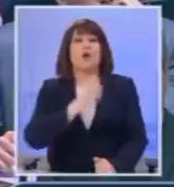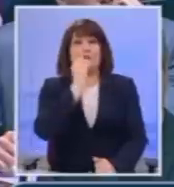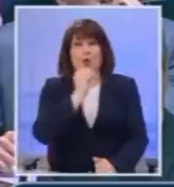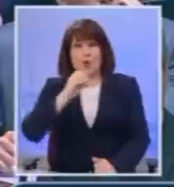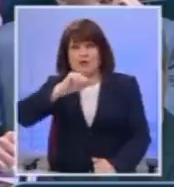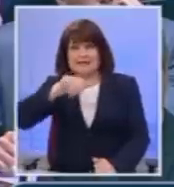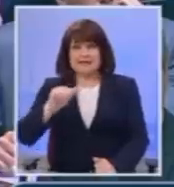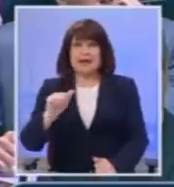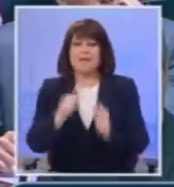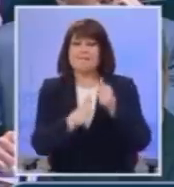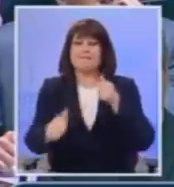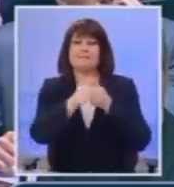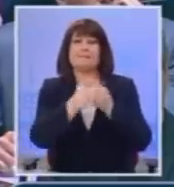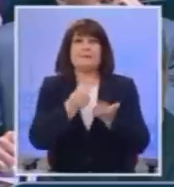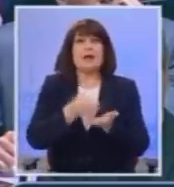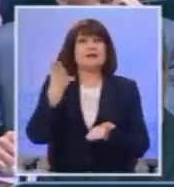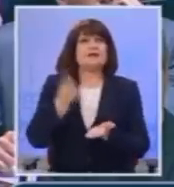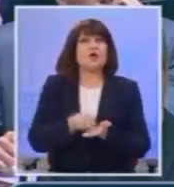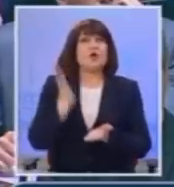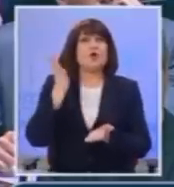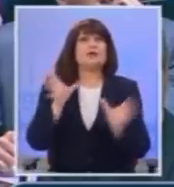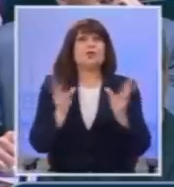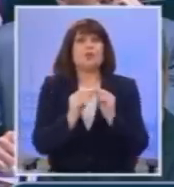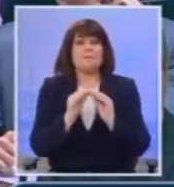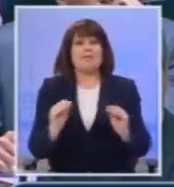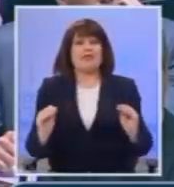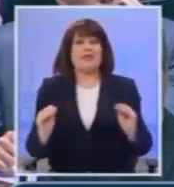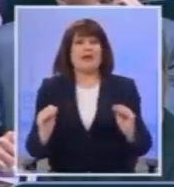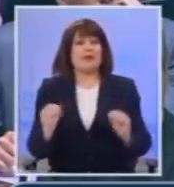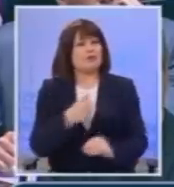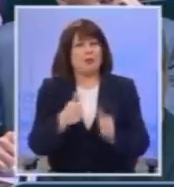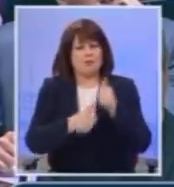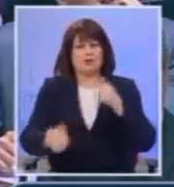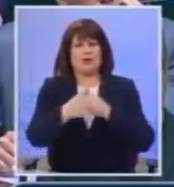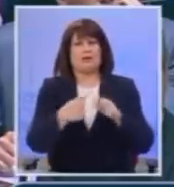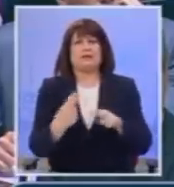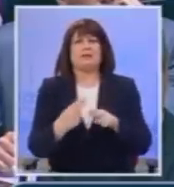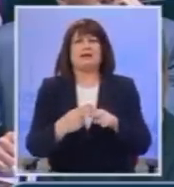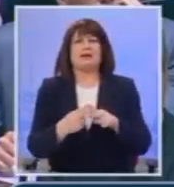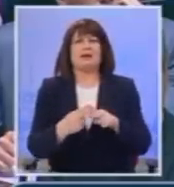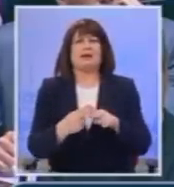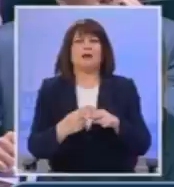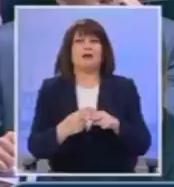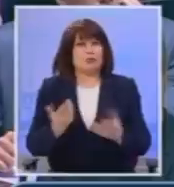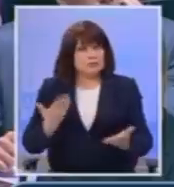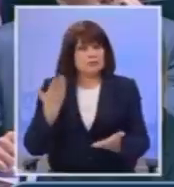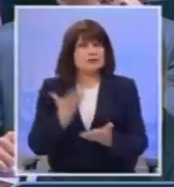έχει ως πρώτη προτεραιότητα την αξιολόγηση στην παιδεία. Και όχι μόνο έχει σαν πρώτη προτεραιότητα, το έχει